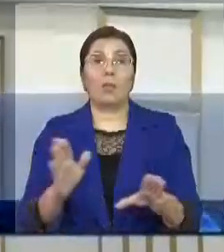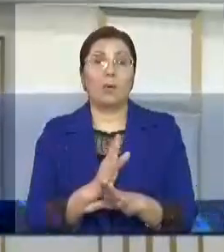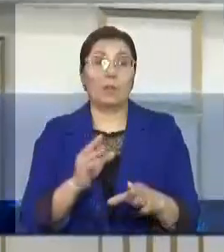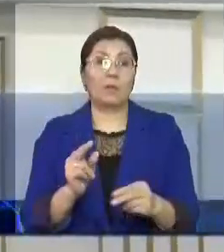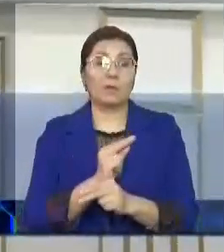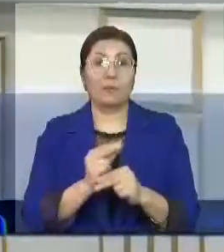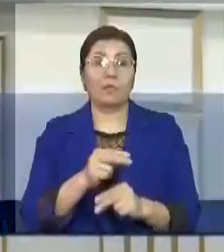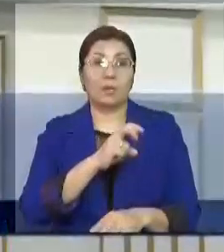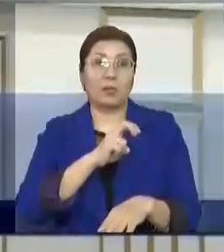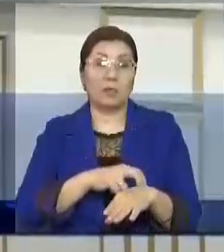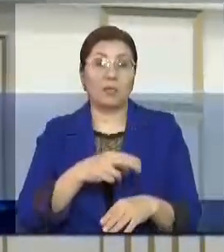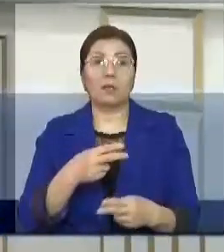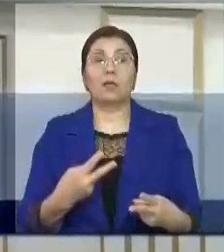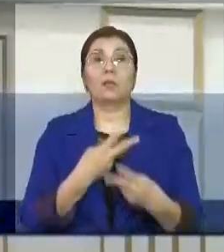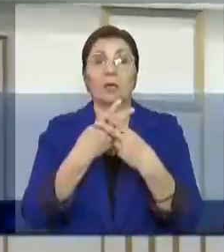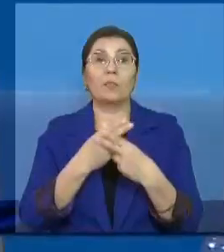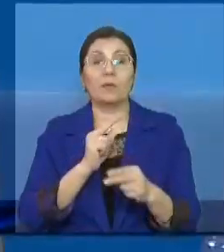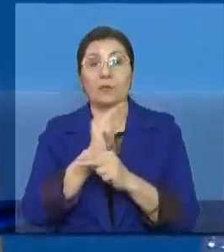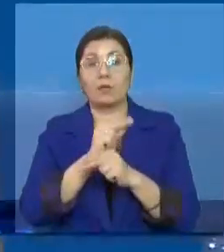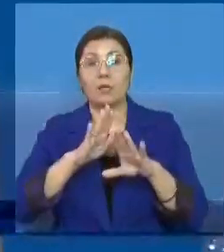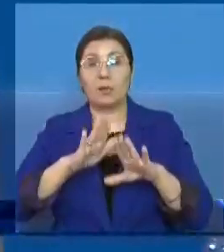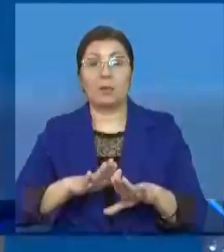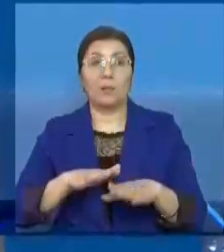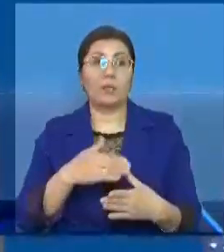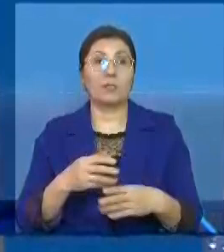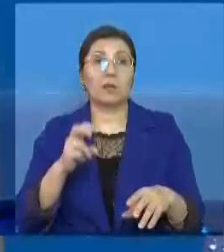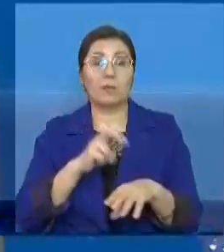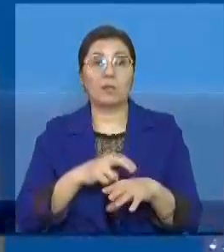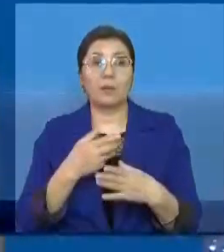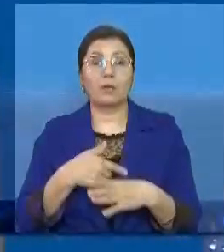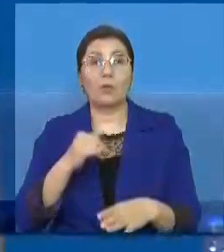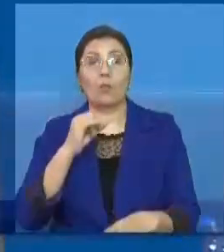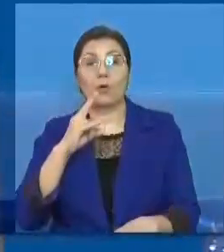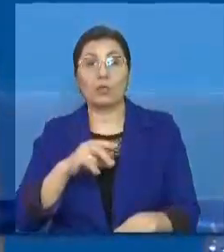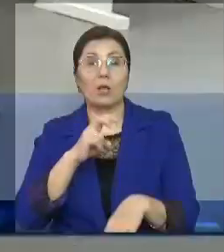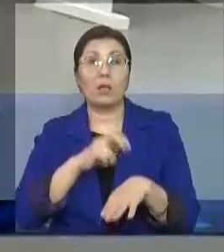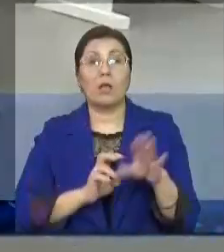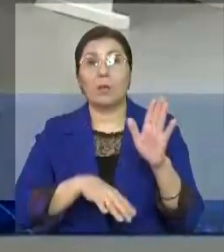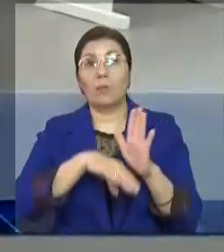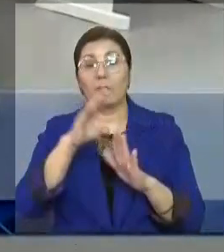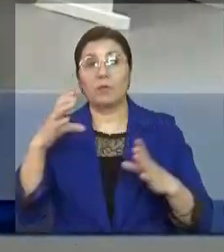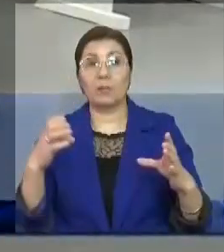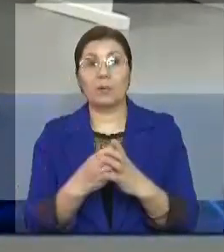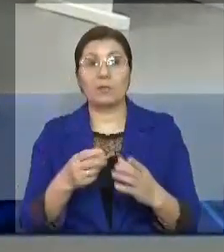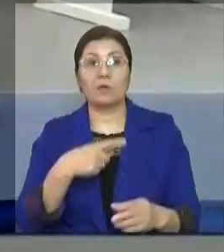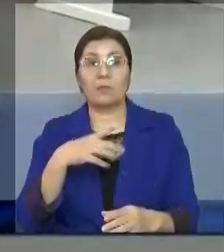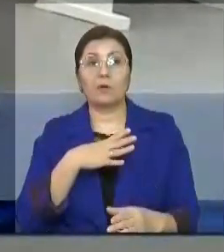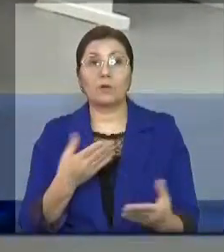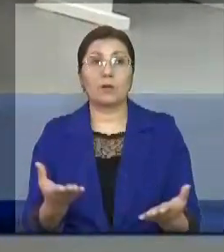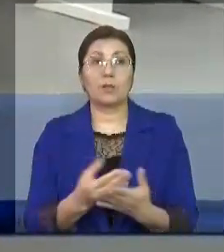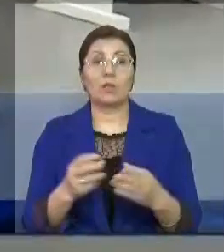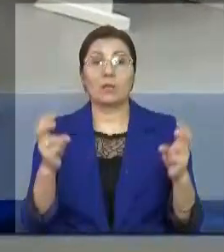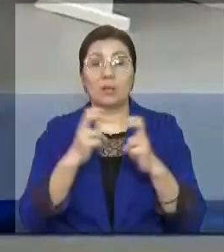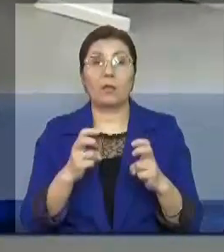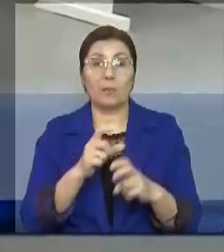мастер-класса, столичные специалисты провели лекцию для местных врачей. Гульжан Мурзахметова – врач-кардиолог высшей категории. Она подчеркнула, что те из